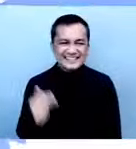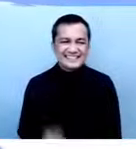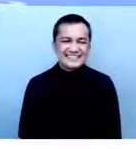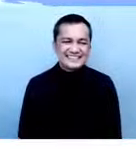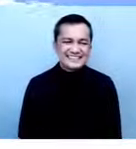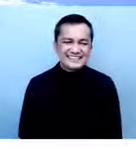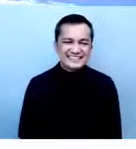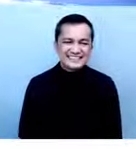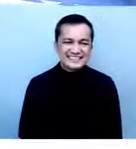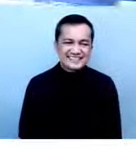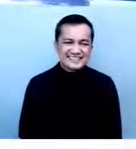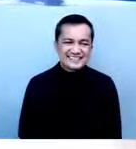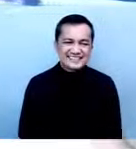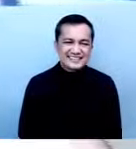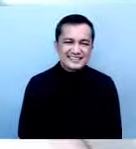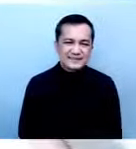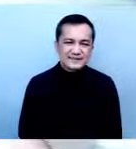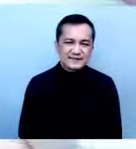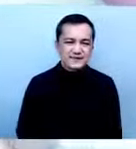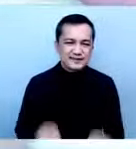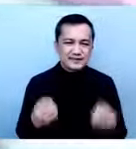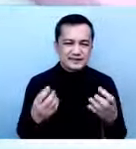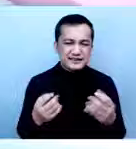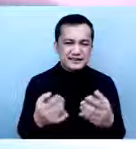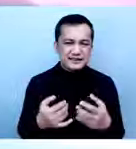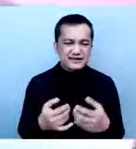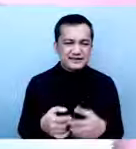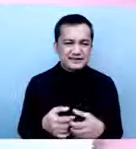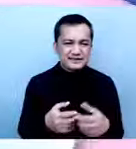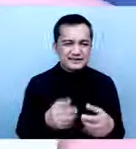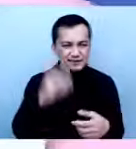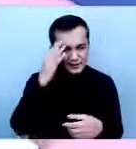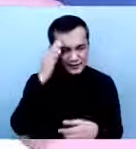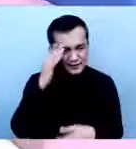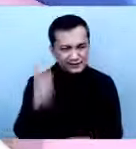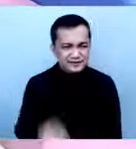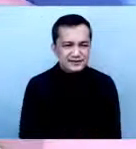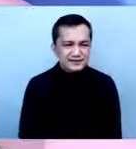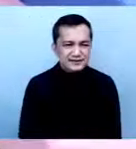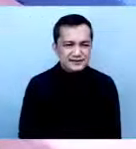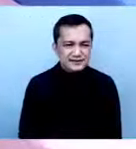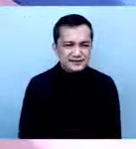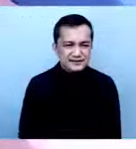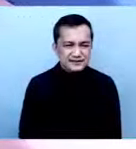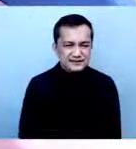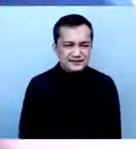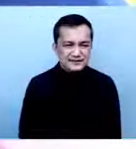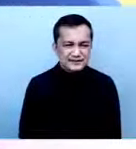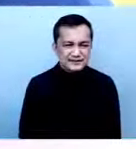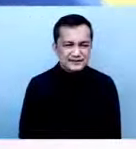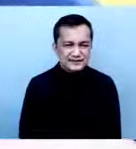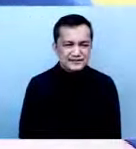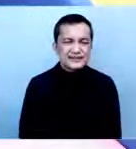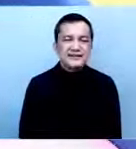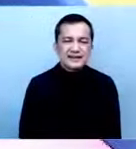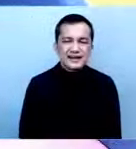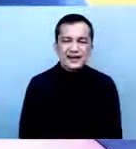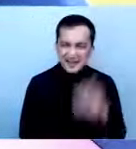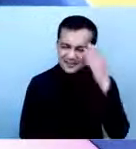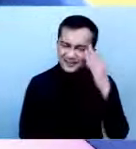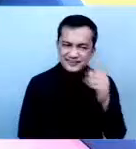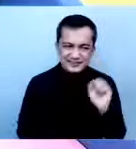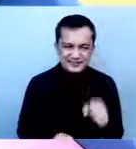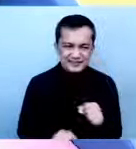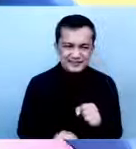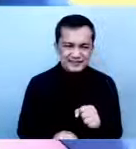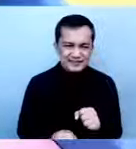Para sa aming mga teens. Ang dami naman itong nalalaman. Ay, alam, gusto ko to. Natin to. Gusto natin to, yung